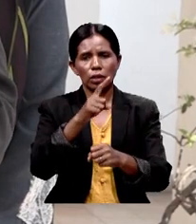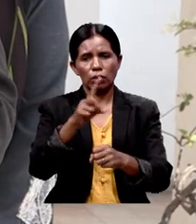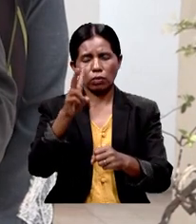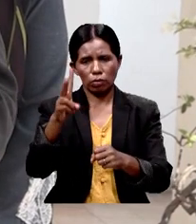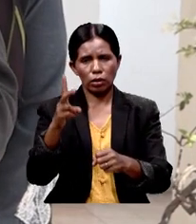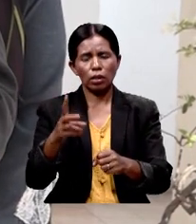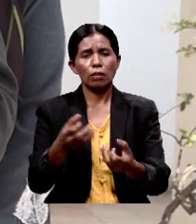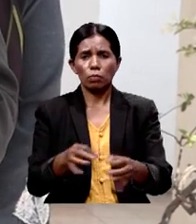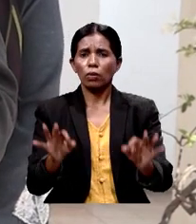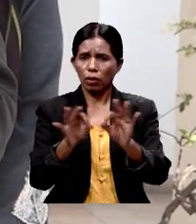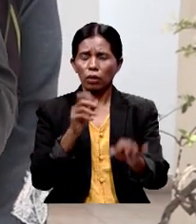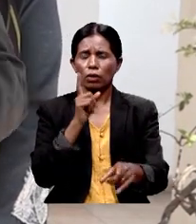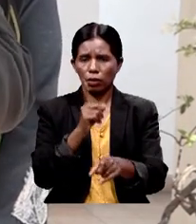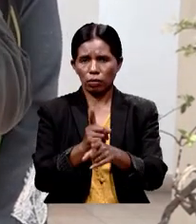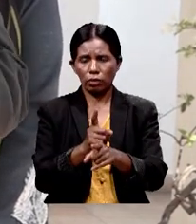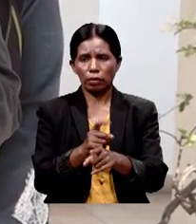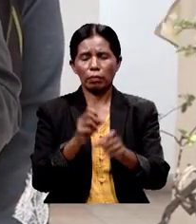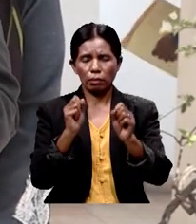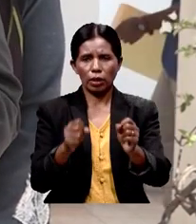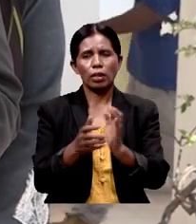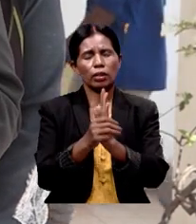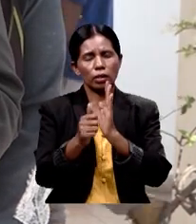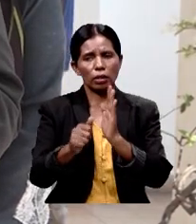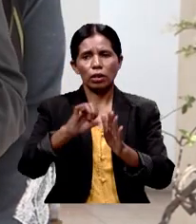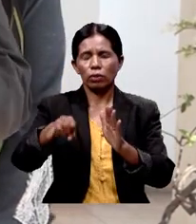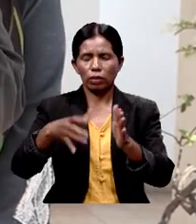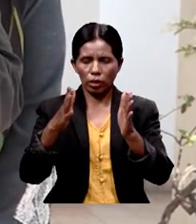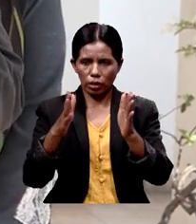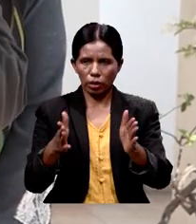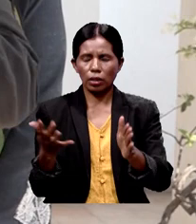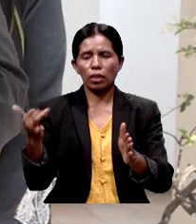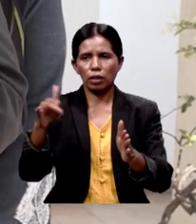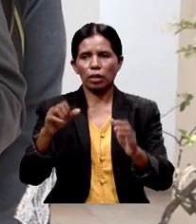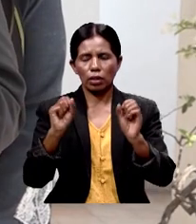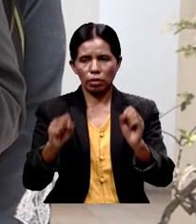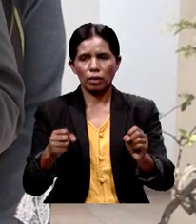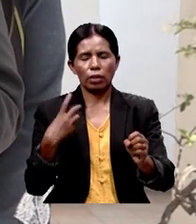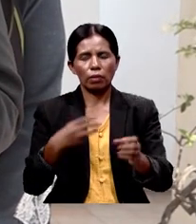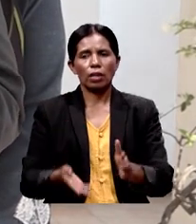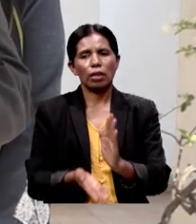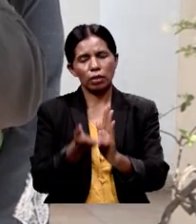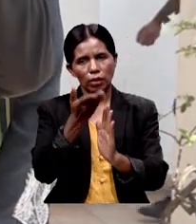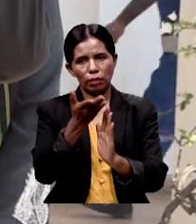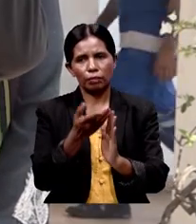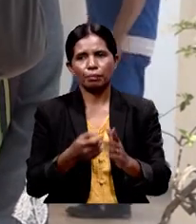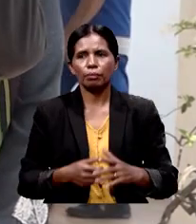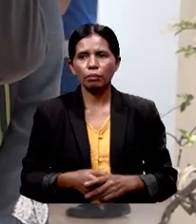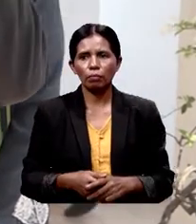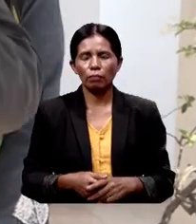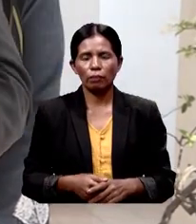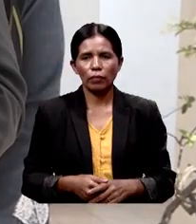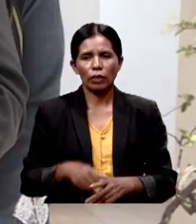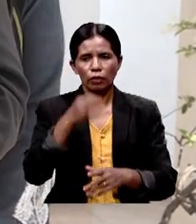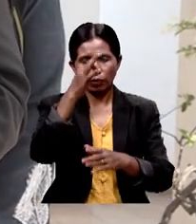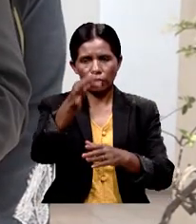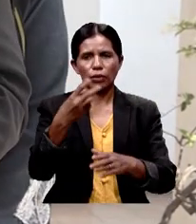penting sekali supaya kapasitas jurnalis ini dapat kita pertingkatkan dan untuk untuk ke depannya